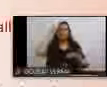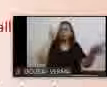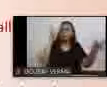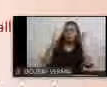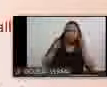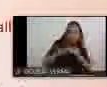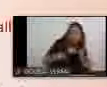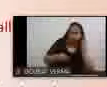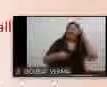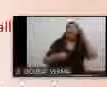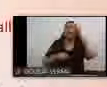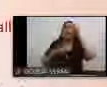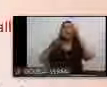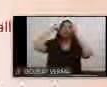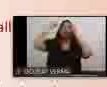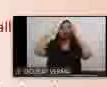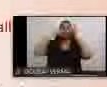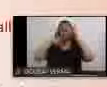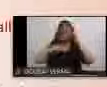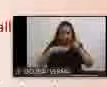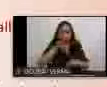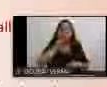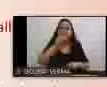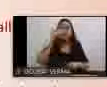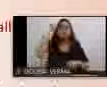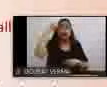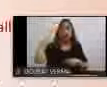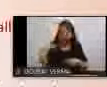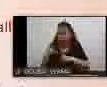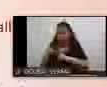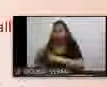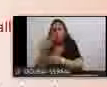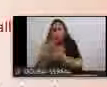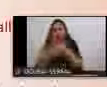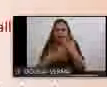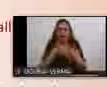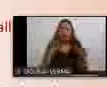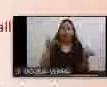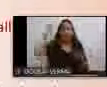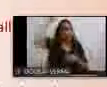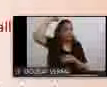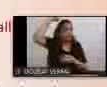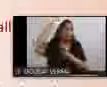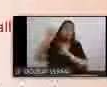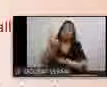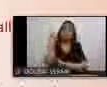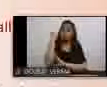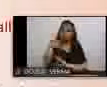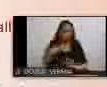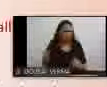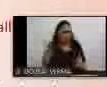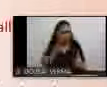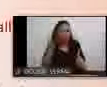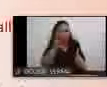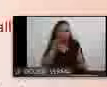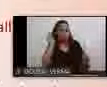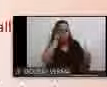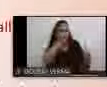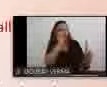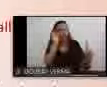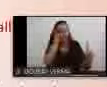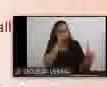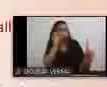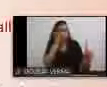in the brain is very flexible. अगर हम बार बार कंसिस्टेंट इनपुट देंगे कंसिस्टेंट एफर्ट